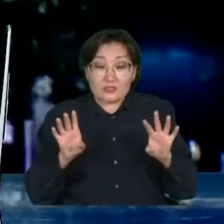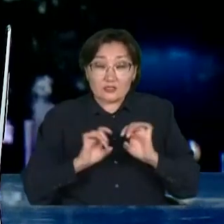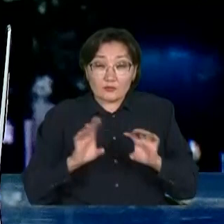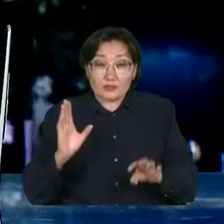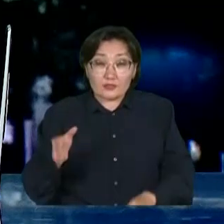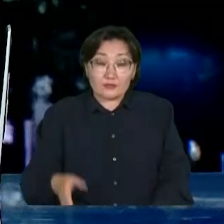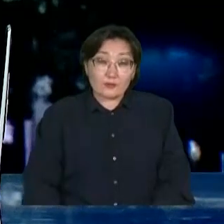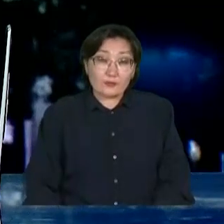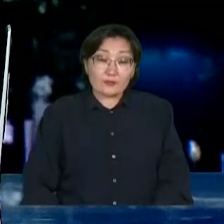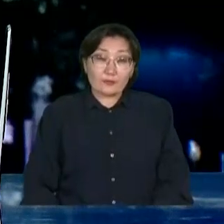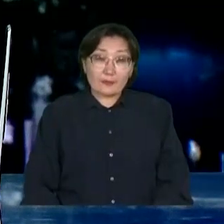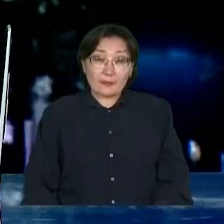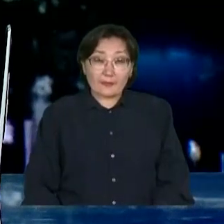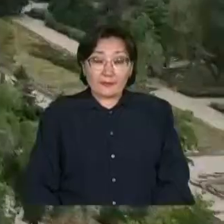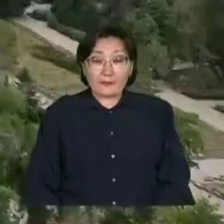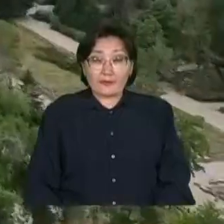Изатқызы толықтырады.